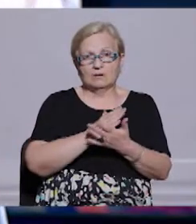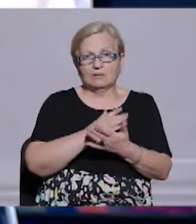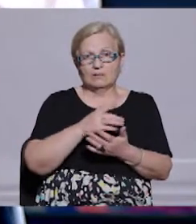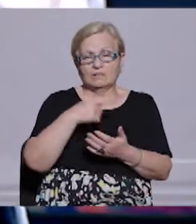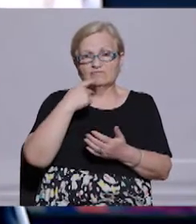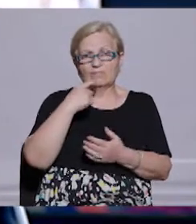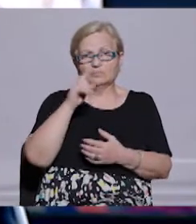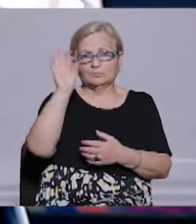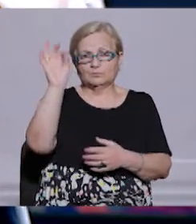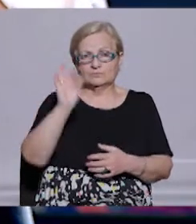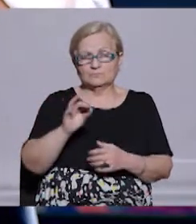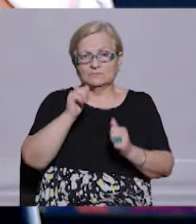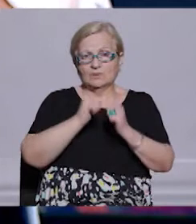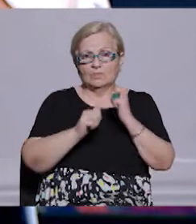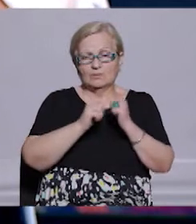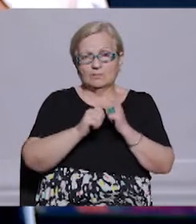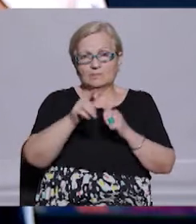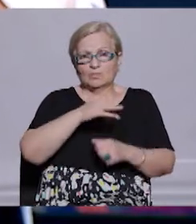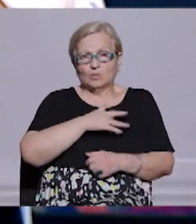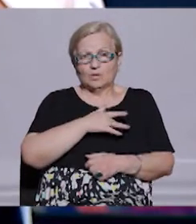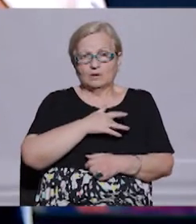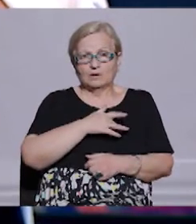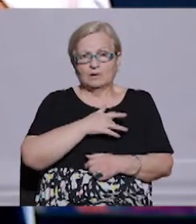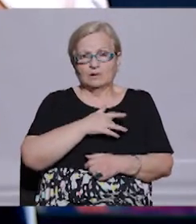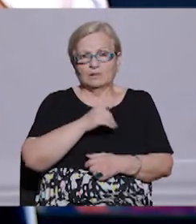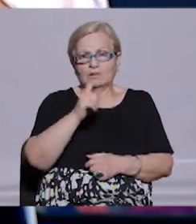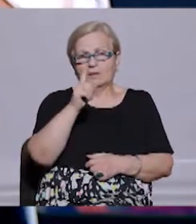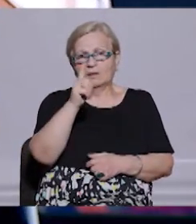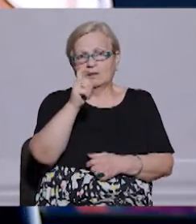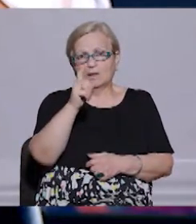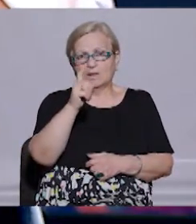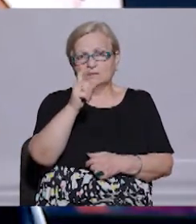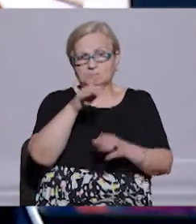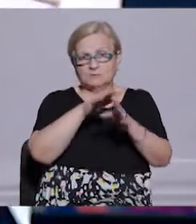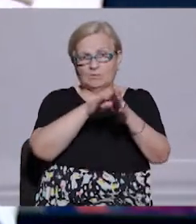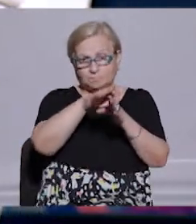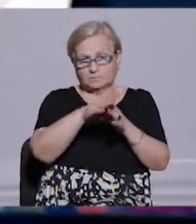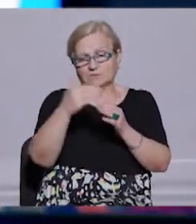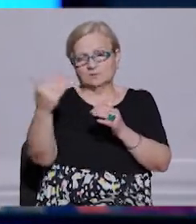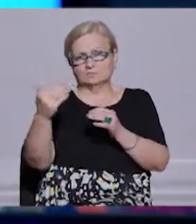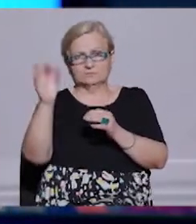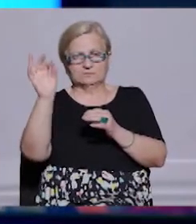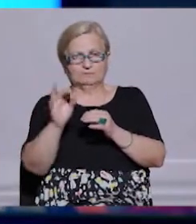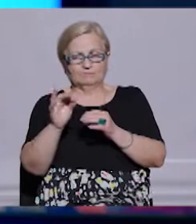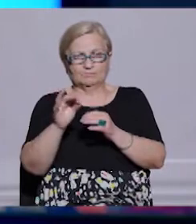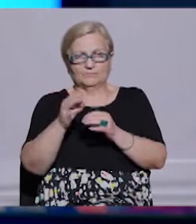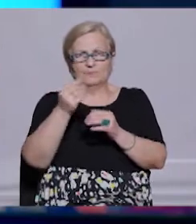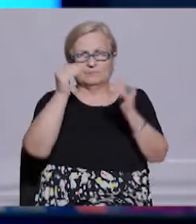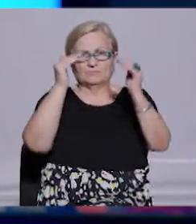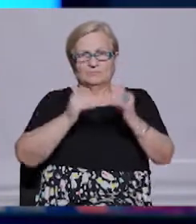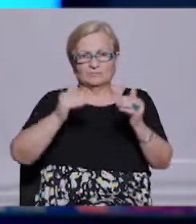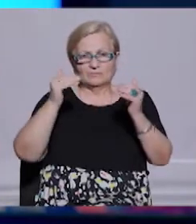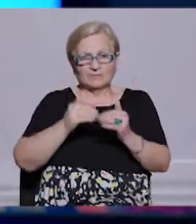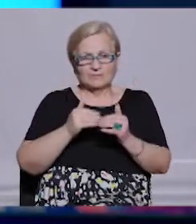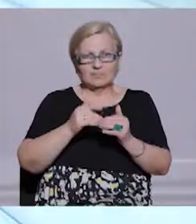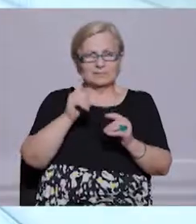ვამბობთ პროცენტს, ყოველთვის გულისხმობთ მეასედ ნაწილებს, ხო? ანუ როცა არის ფასდაკლებები,